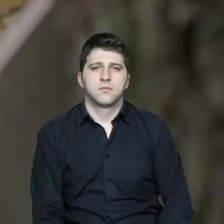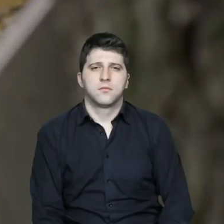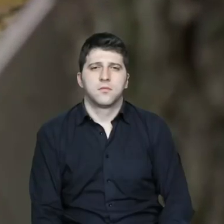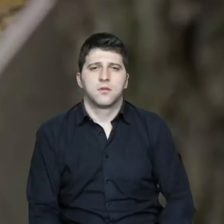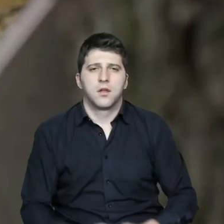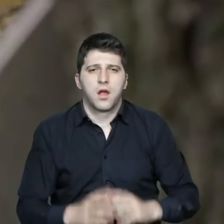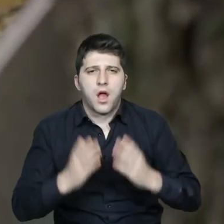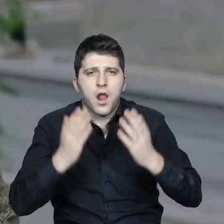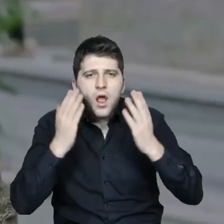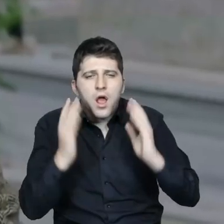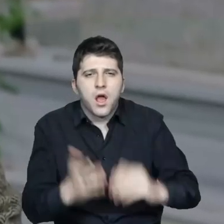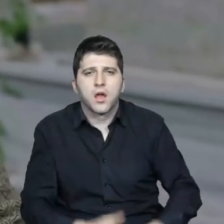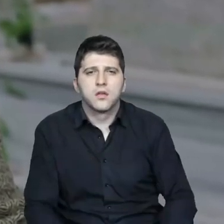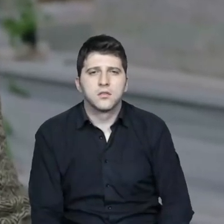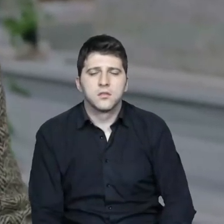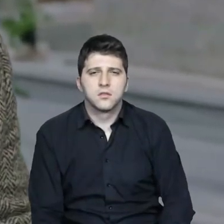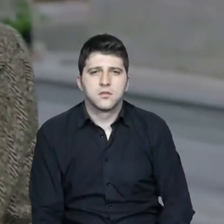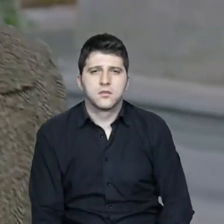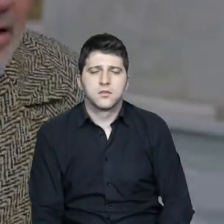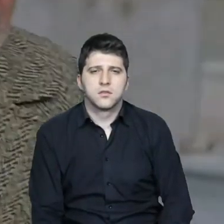Allah. Kalktı.